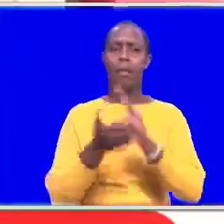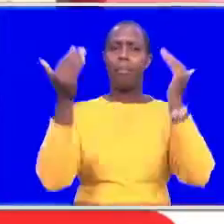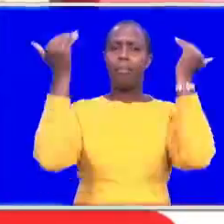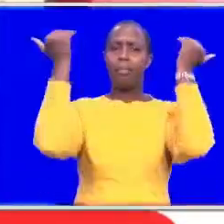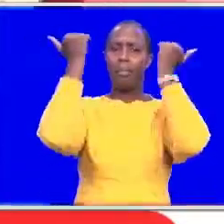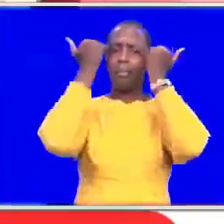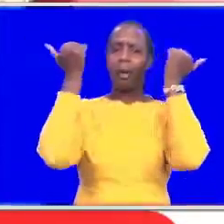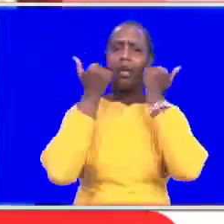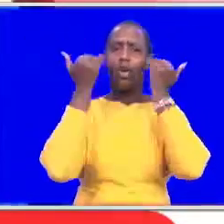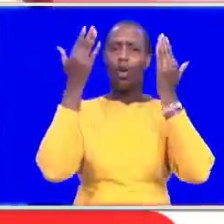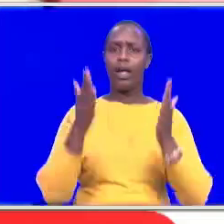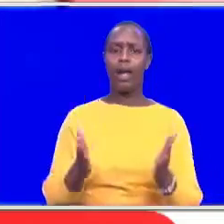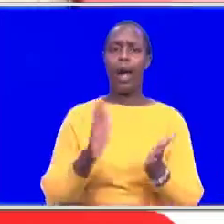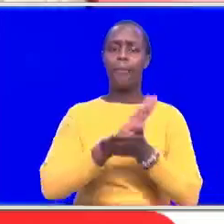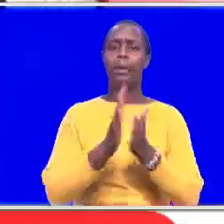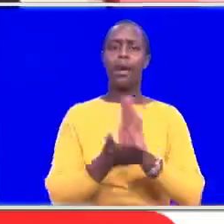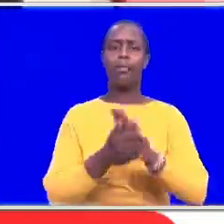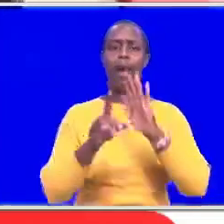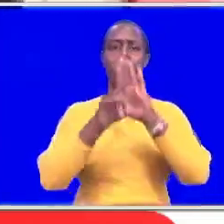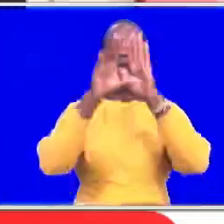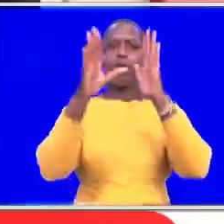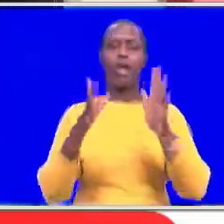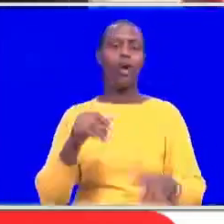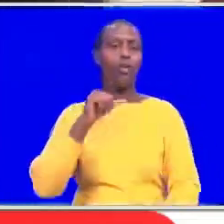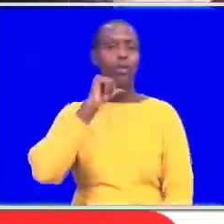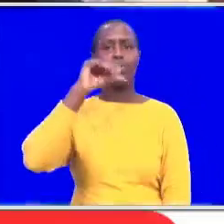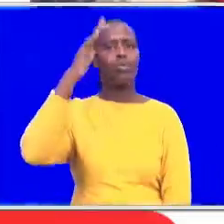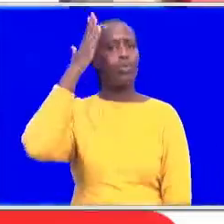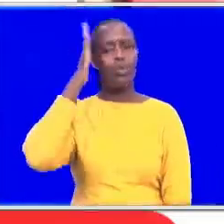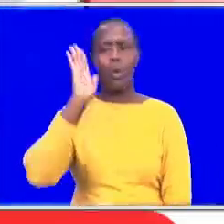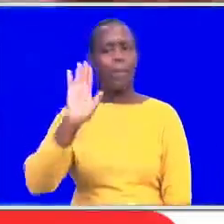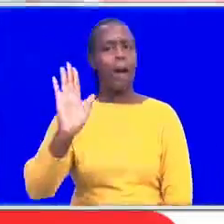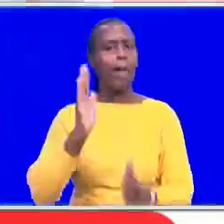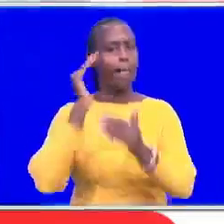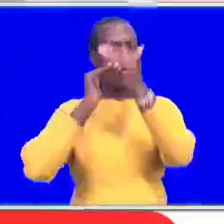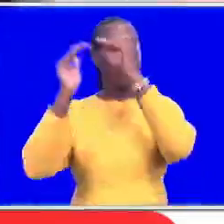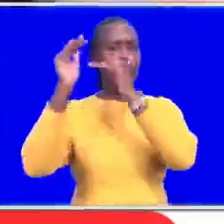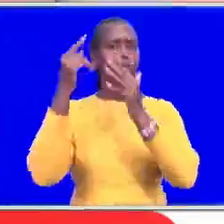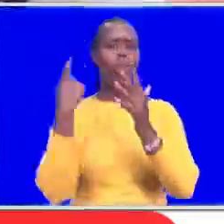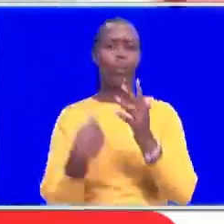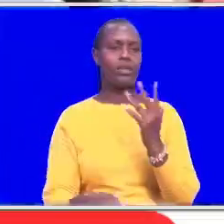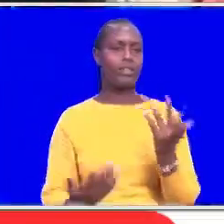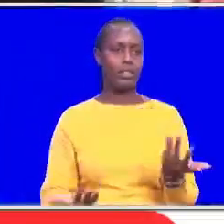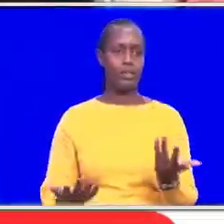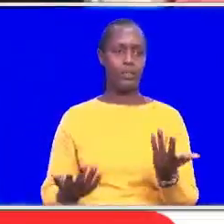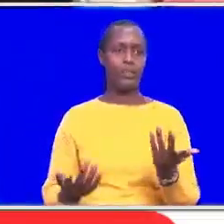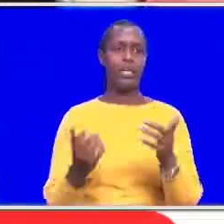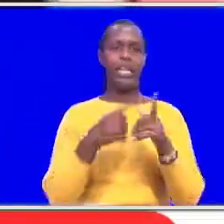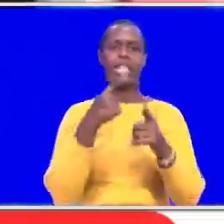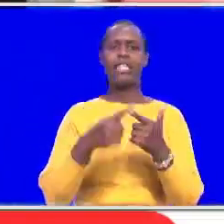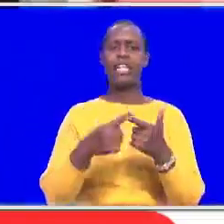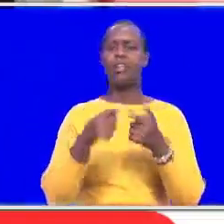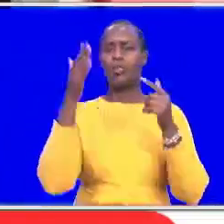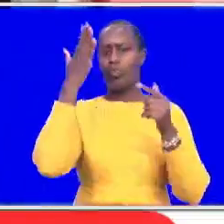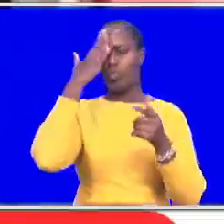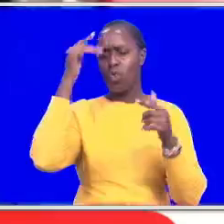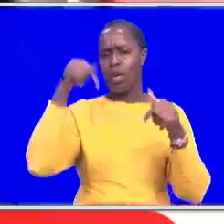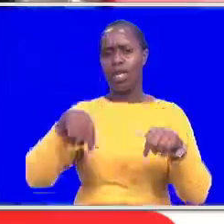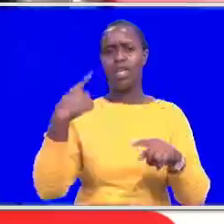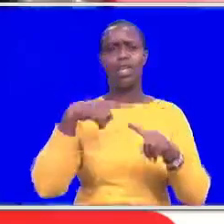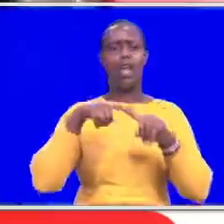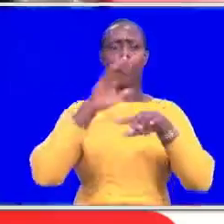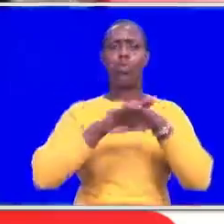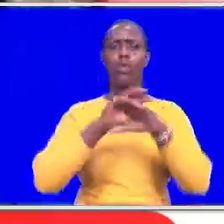yeye ni inspector. Tujue alisomea nini? Ametuchosha hii Mayanja. Alafu hali ya usalama ni mbaya sana. Watu wanaua. Jana mzee